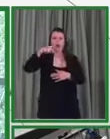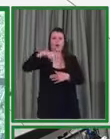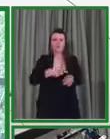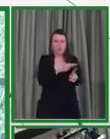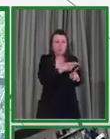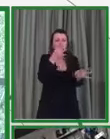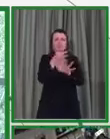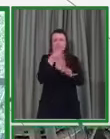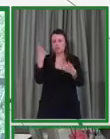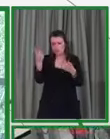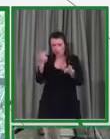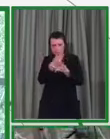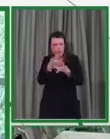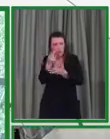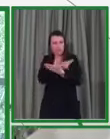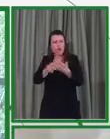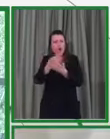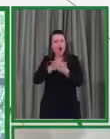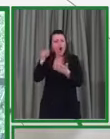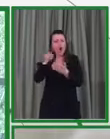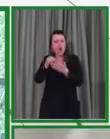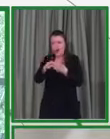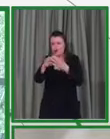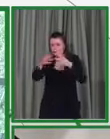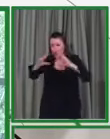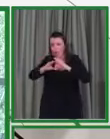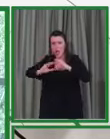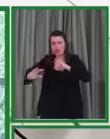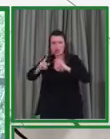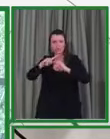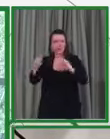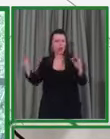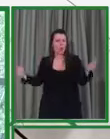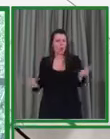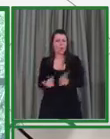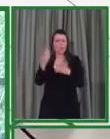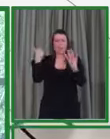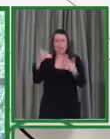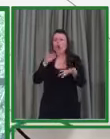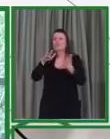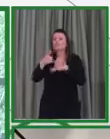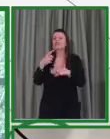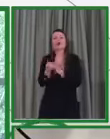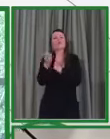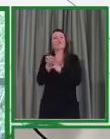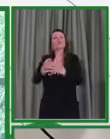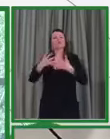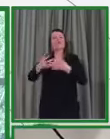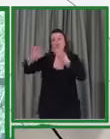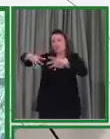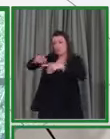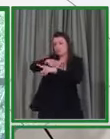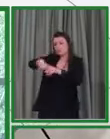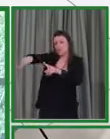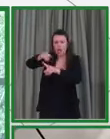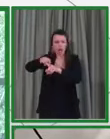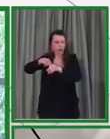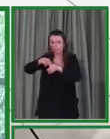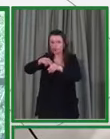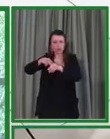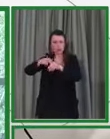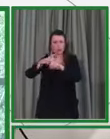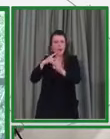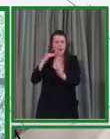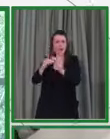innovativo che rivoluzionerà la produzione di respiratori questi come tanti altri questo per dare una speranza